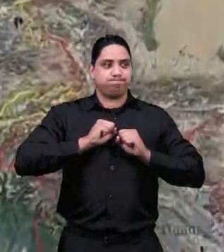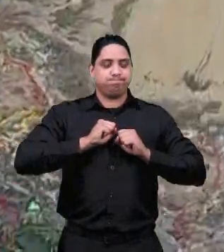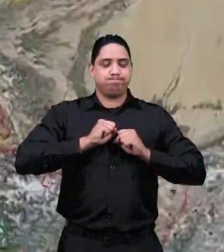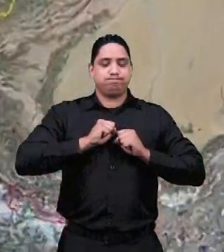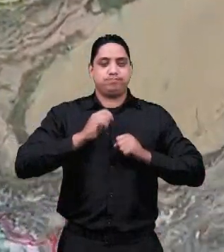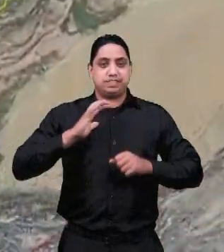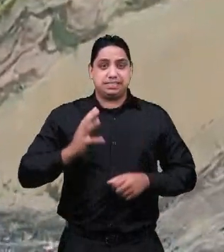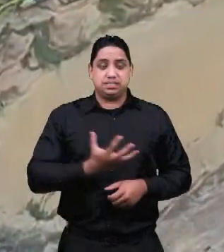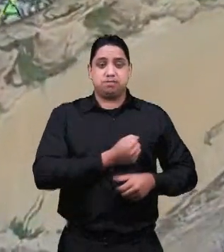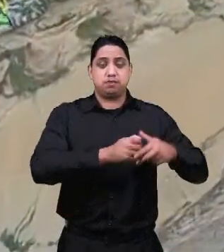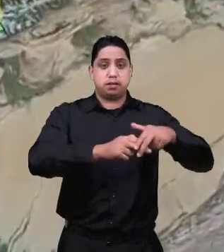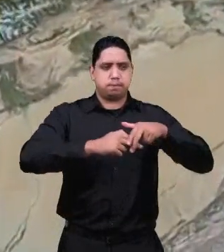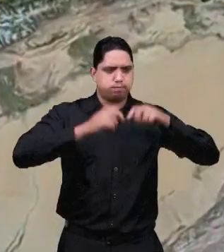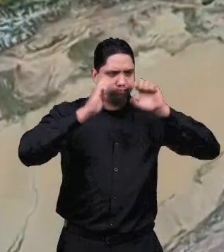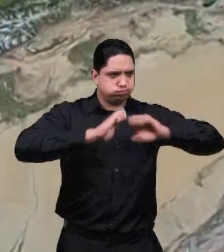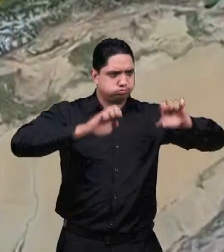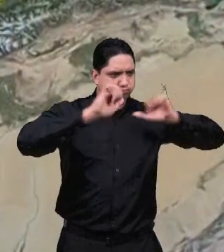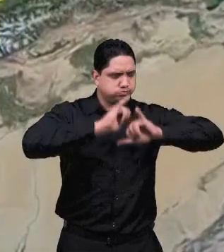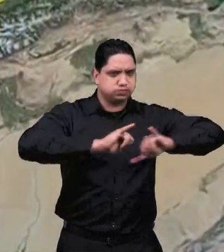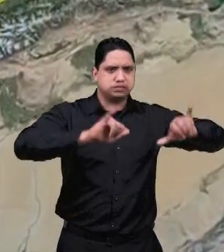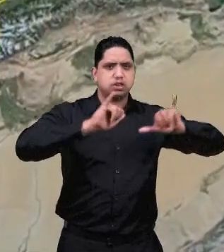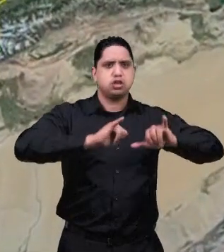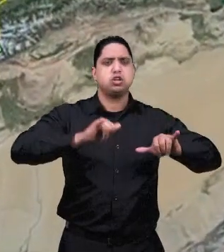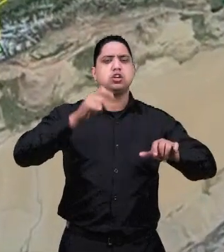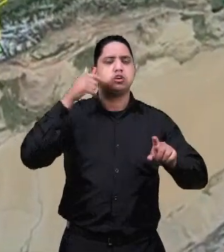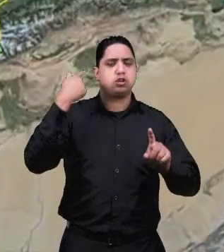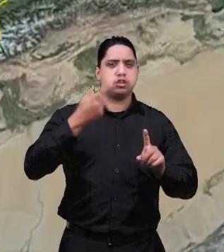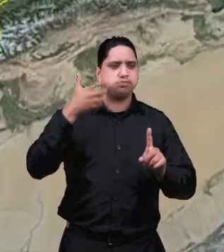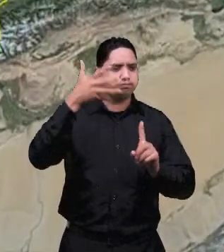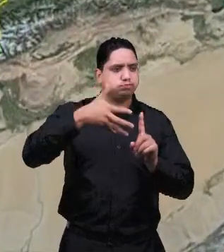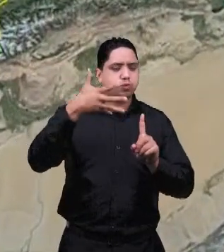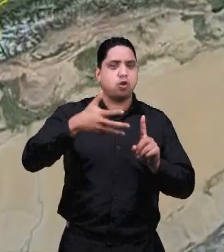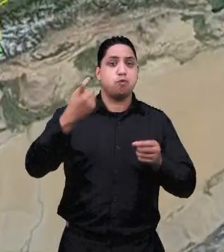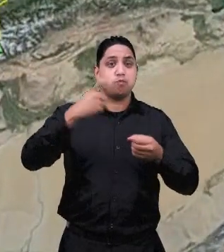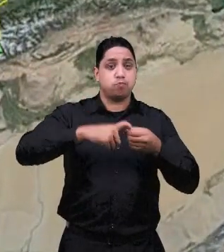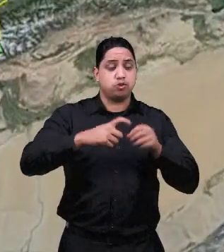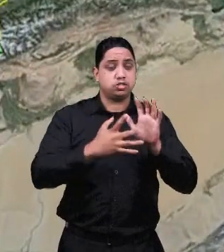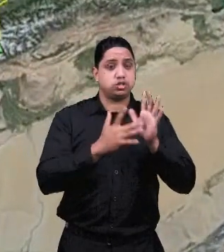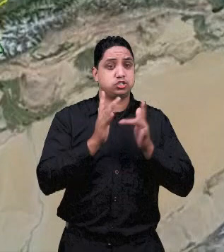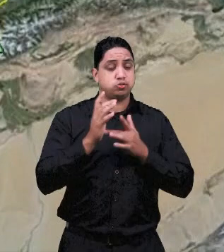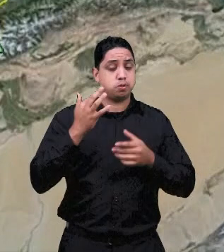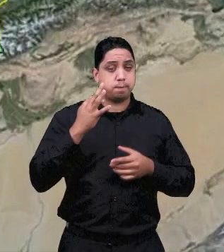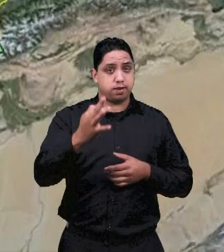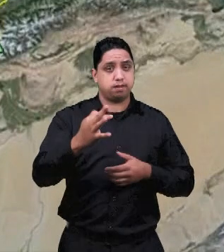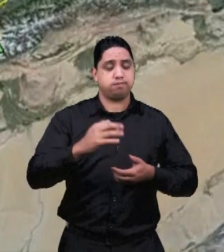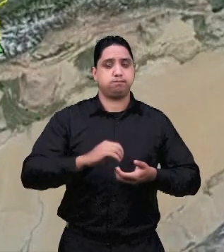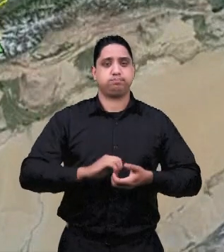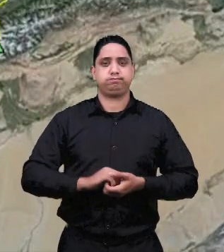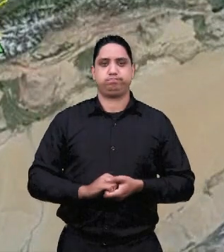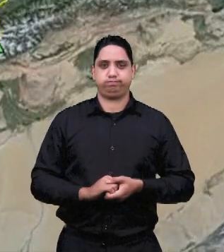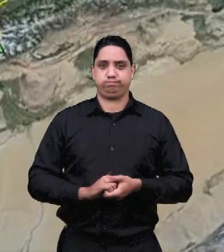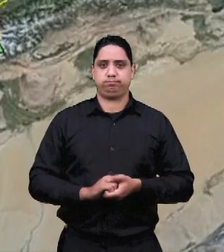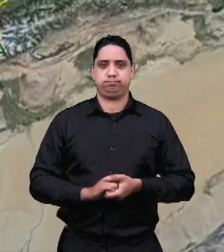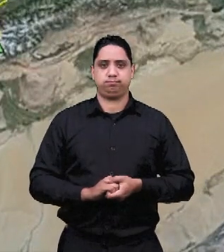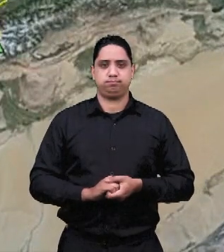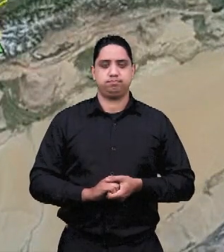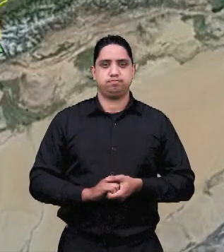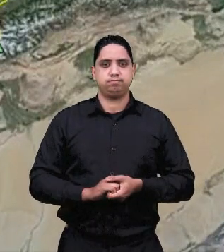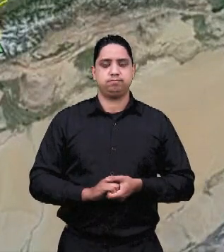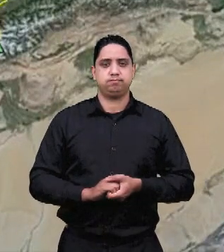touchées par l'Évangile éternel et par le message du retour imminent du Seigneur Jésus.